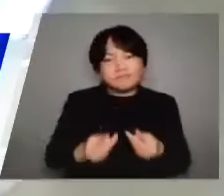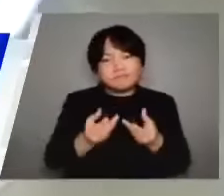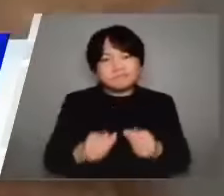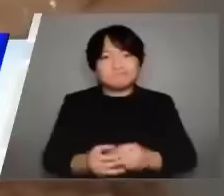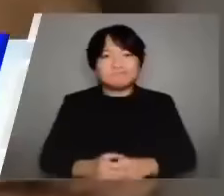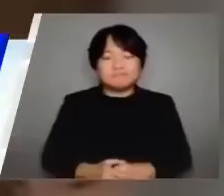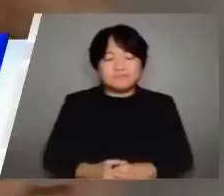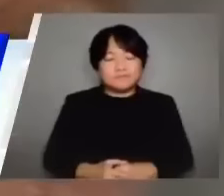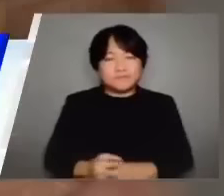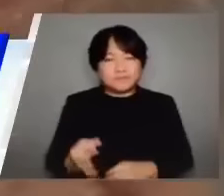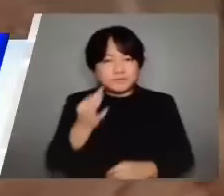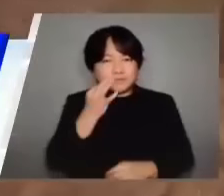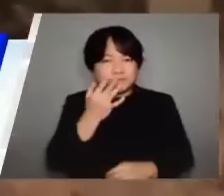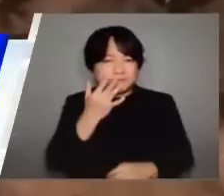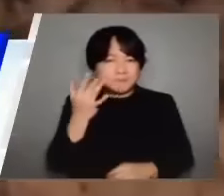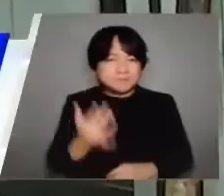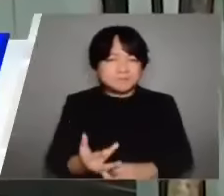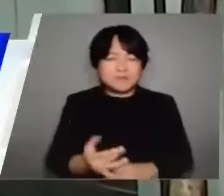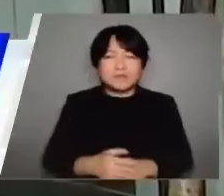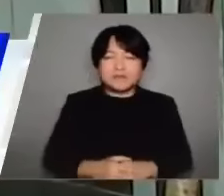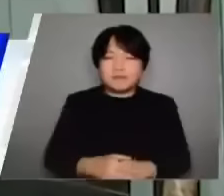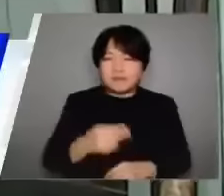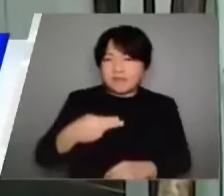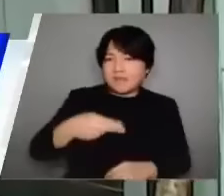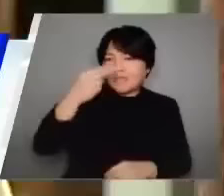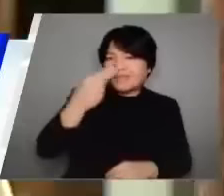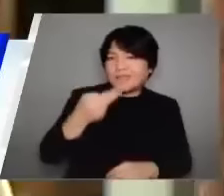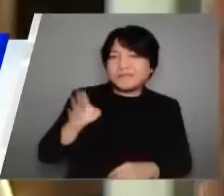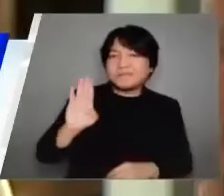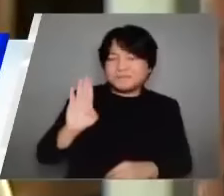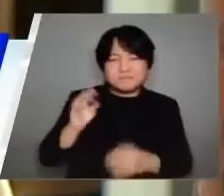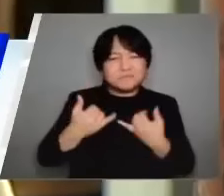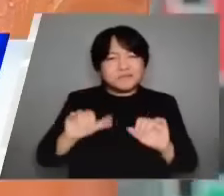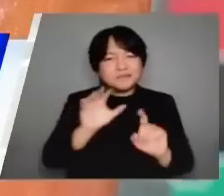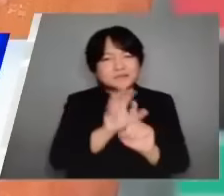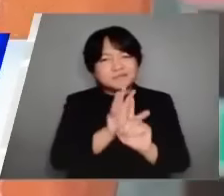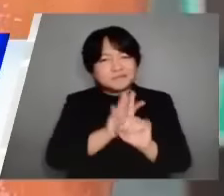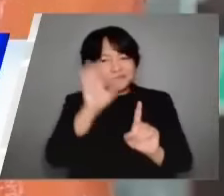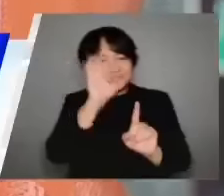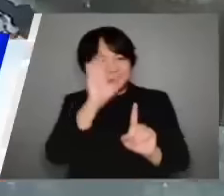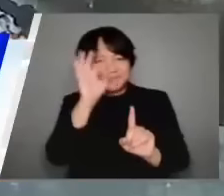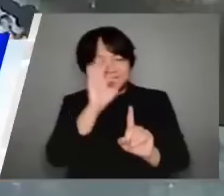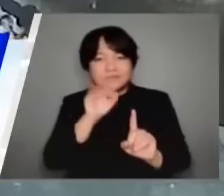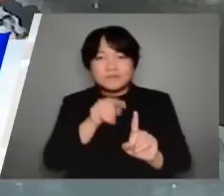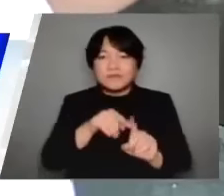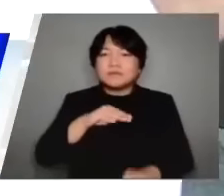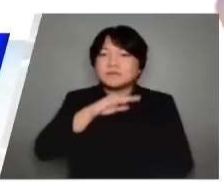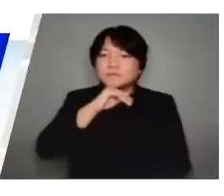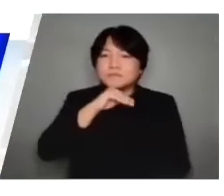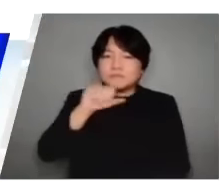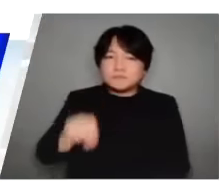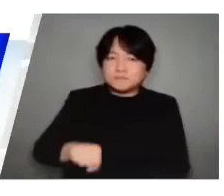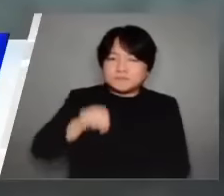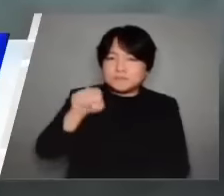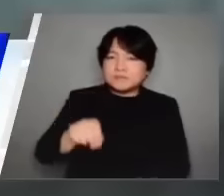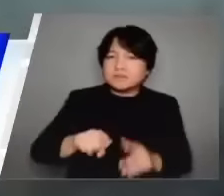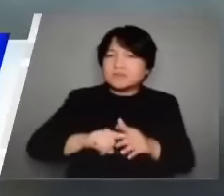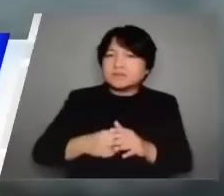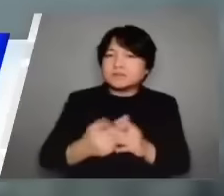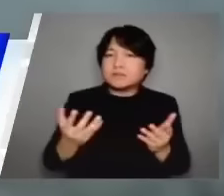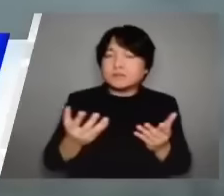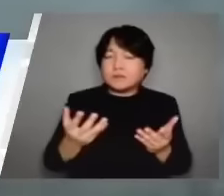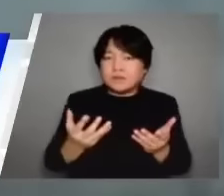putokbatok ika nga pero ilang Dekada na ang paborito ng Panlasang Pinoy ang lechong baboy nagsimula ang lechon sa pag-iihaw ng